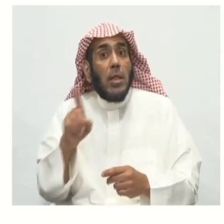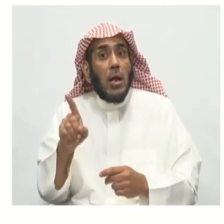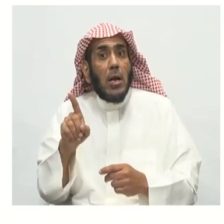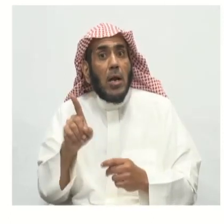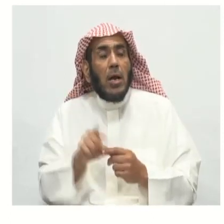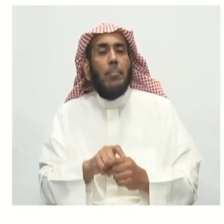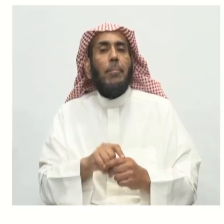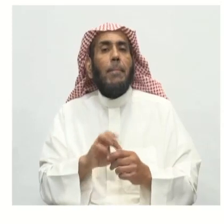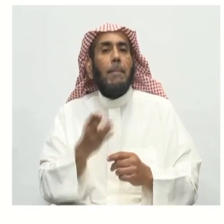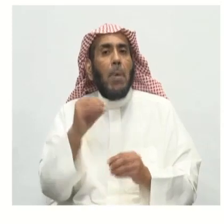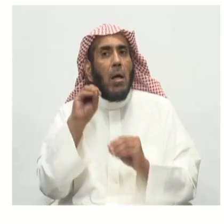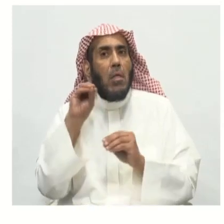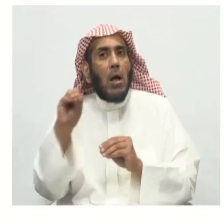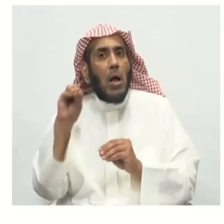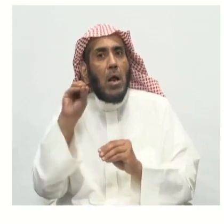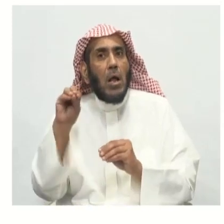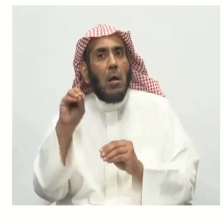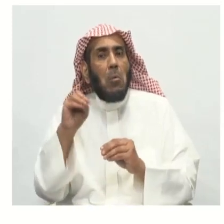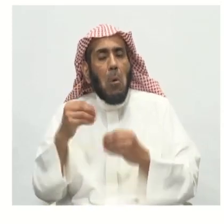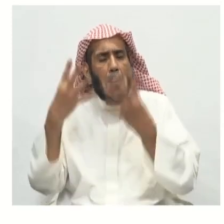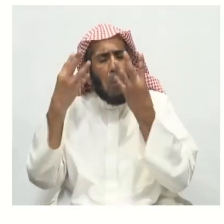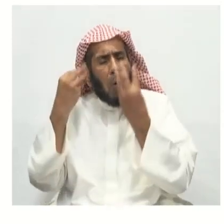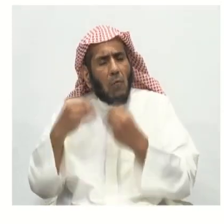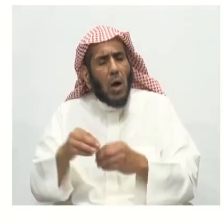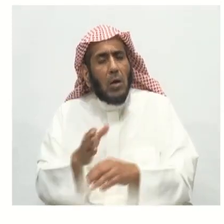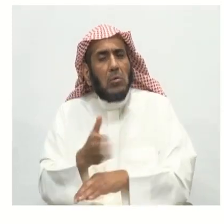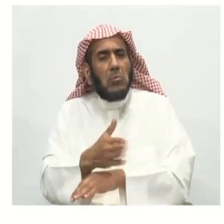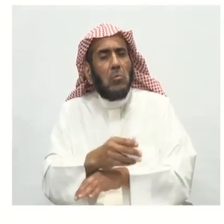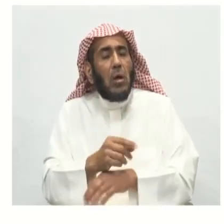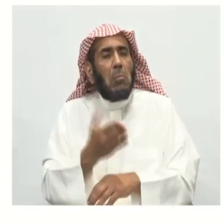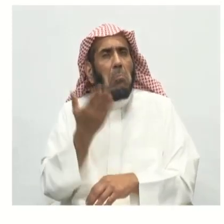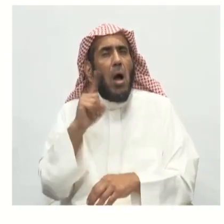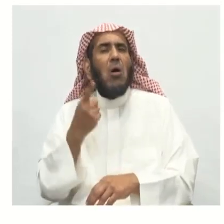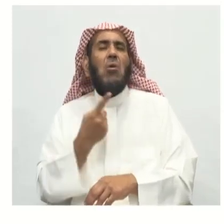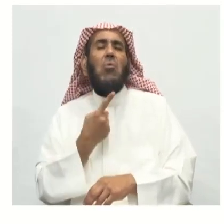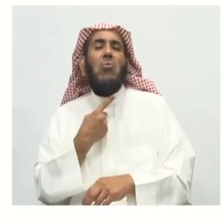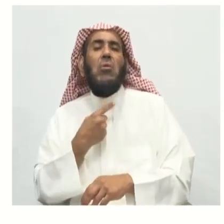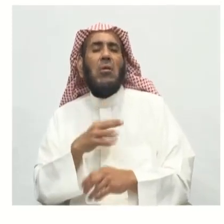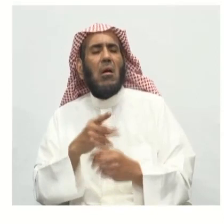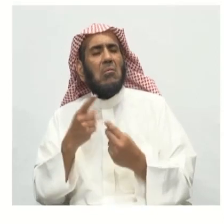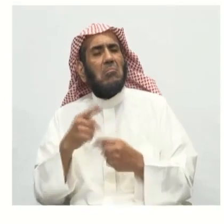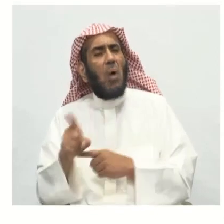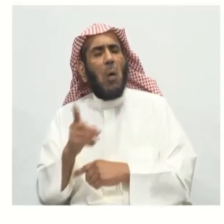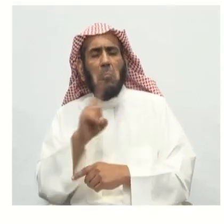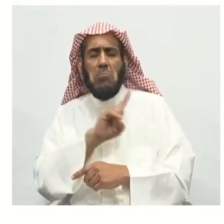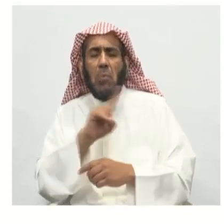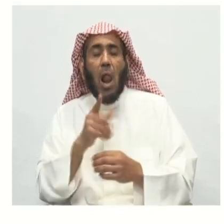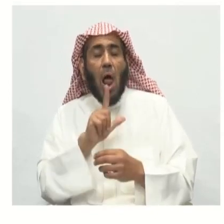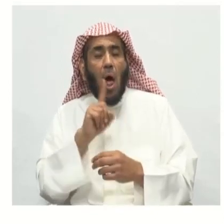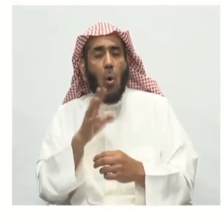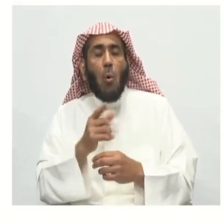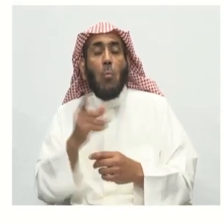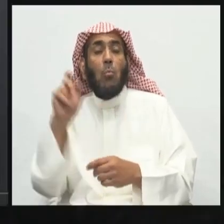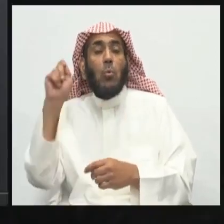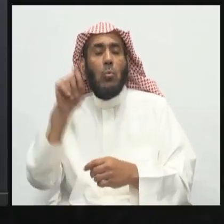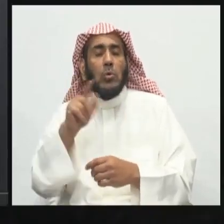اي ما ذكرت من فقد الحوت ما كنا نبغي لاحظوا موسى